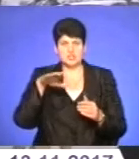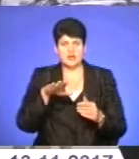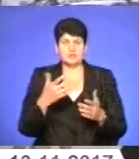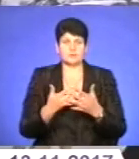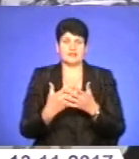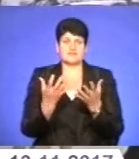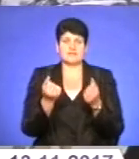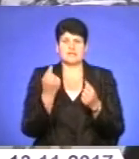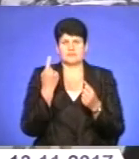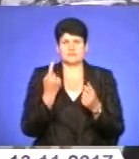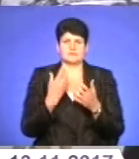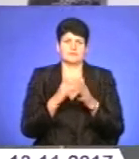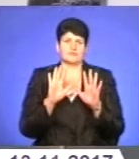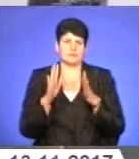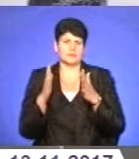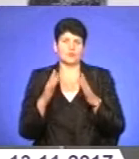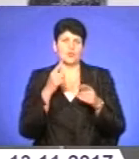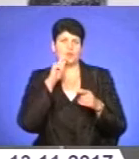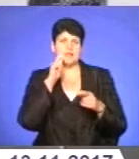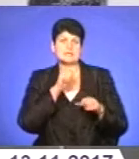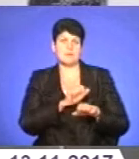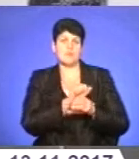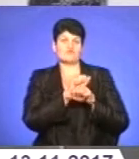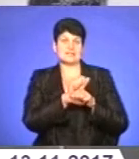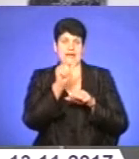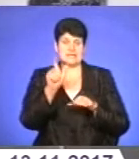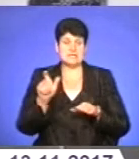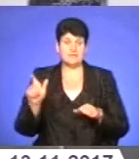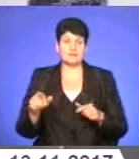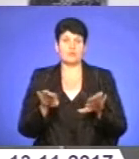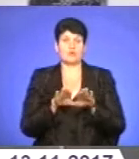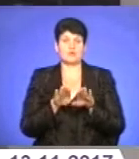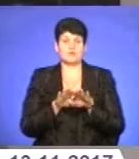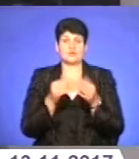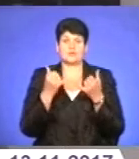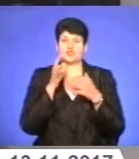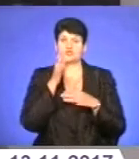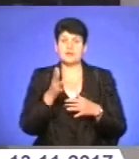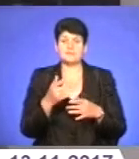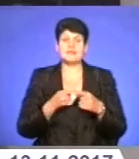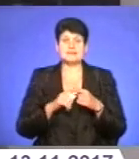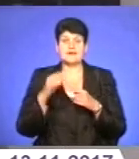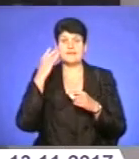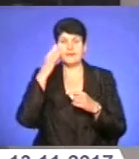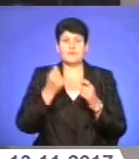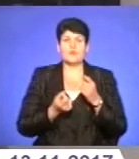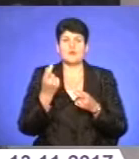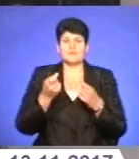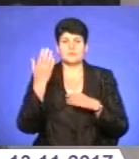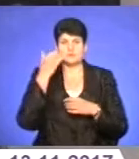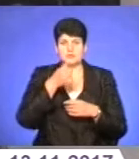життя українських повстанців, і вони порівнюються вже з теперішнім часом. Ця ідея з'явилася ще рік тому, до